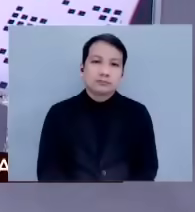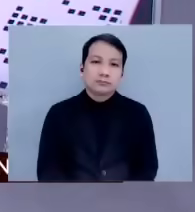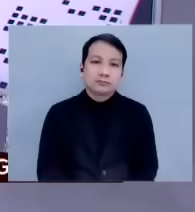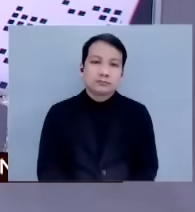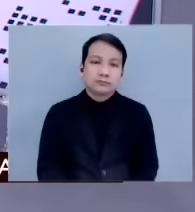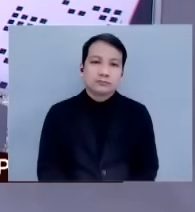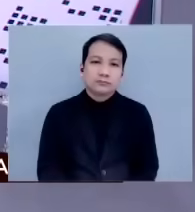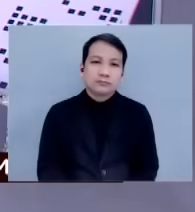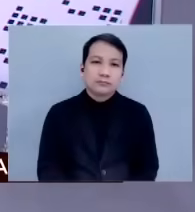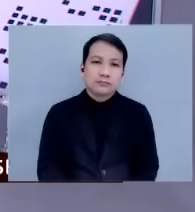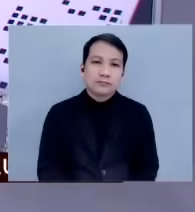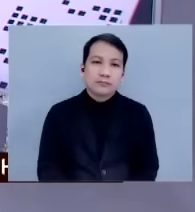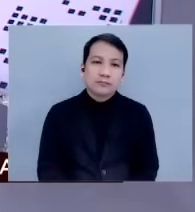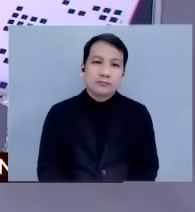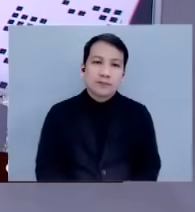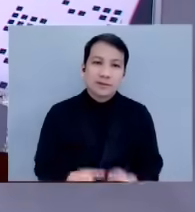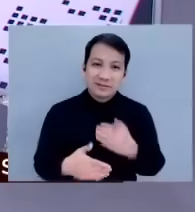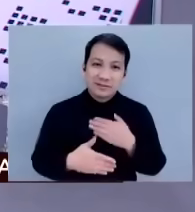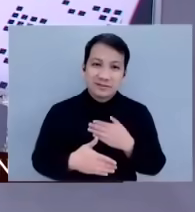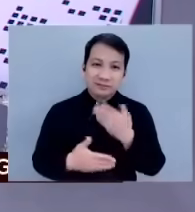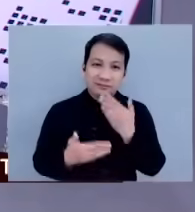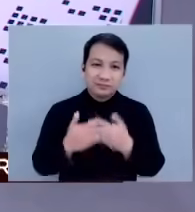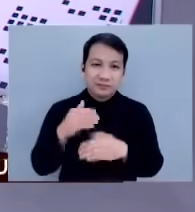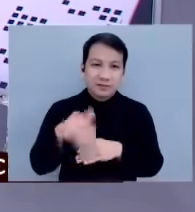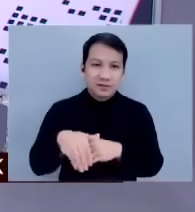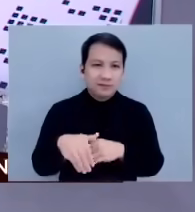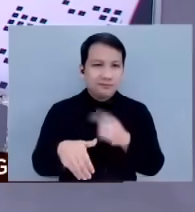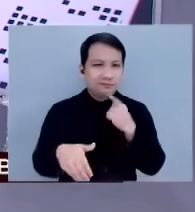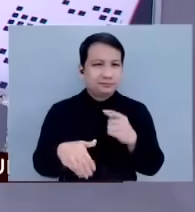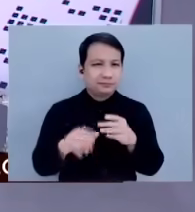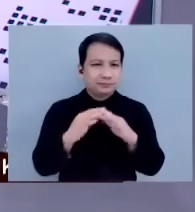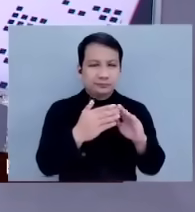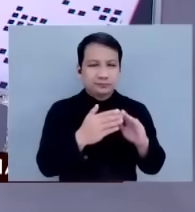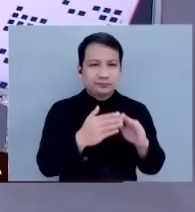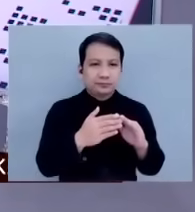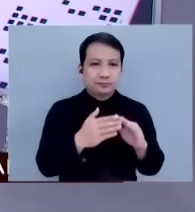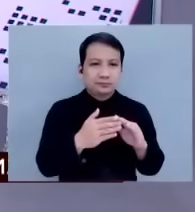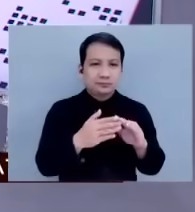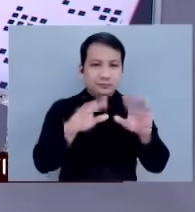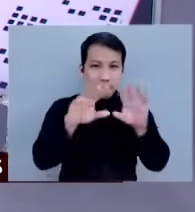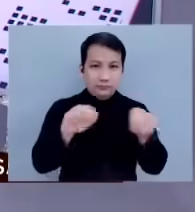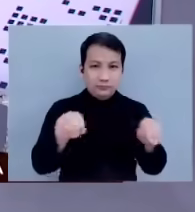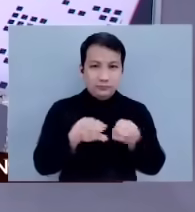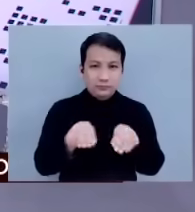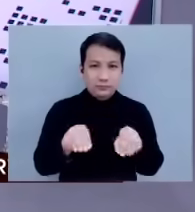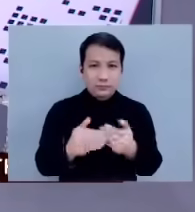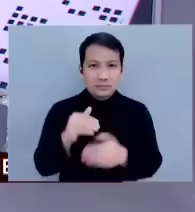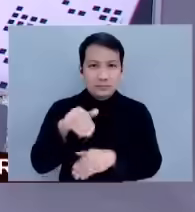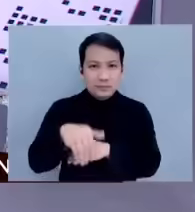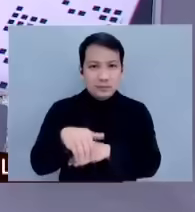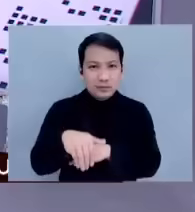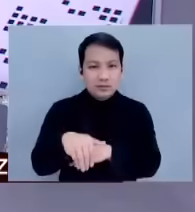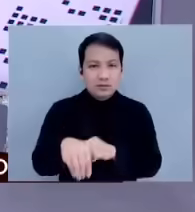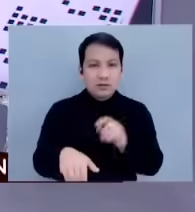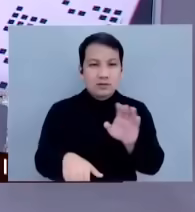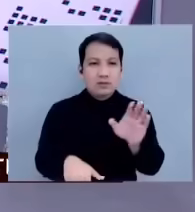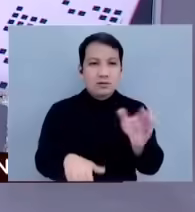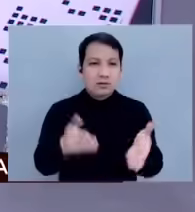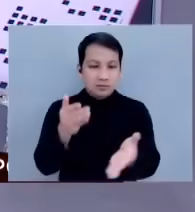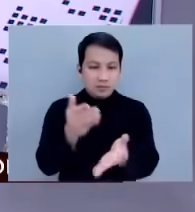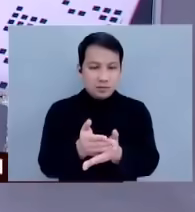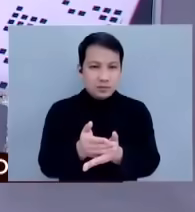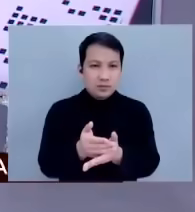At para naman sa ating pabaong pampa good night, kakaibang village ang tampok sa Christmas pasyalan natin ngayong gabi. Patok na puntahan ngayon ang